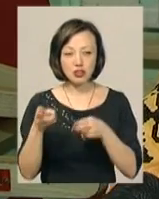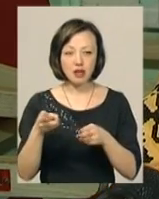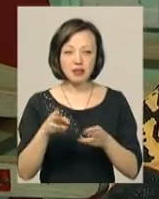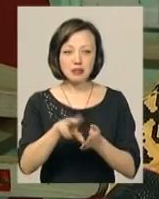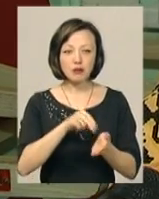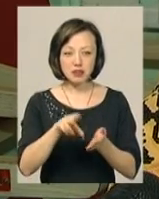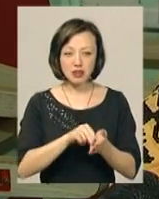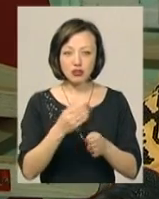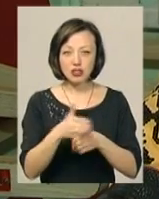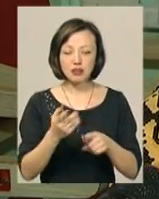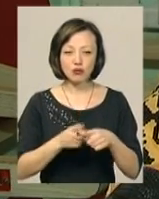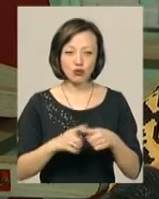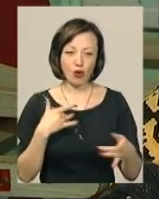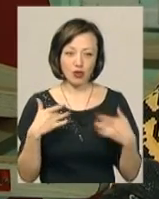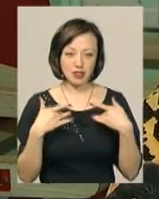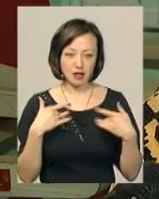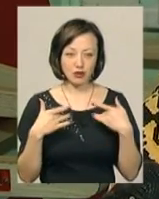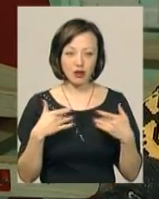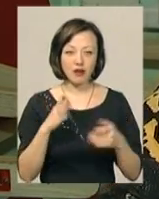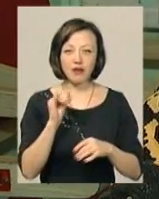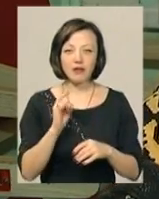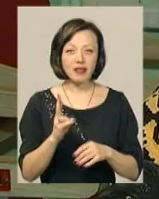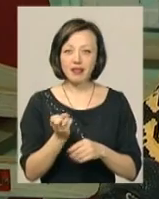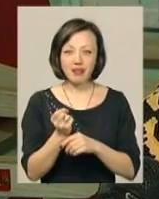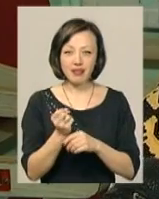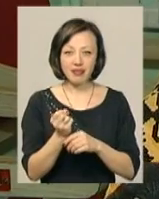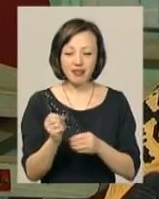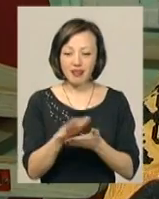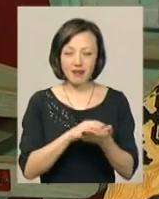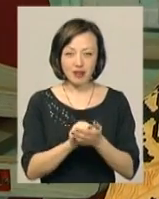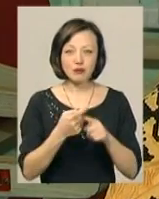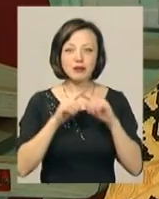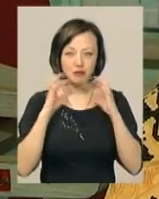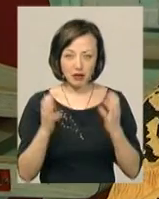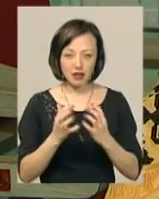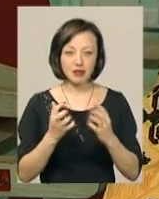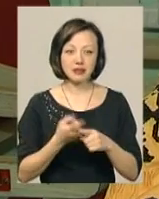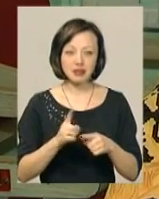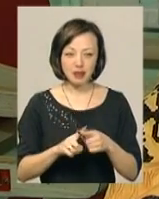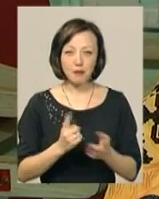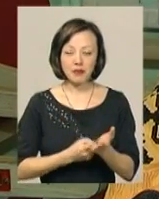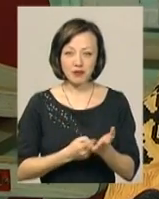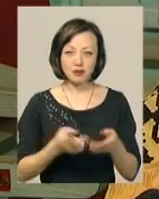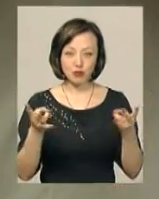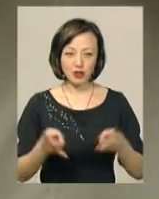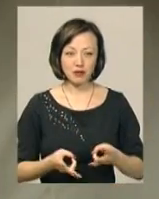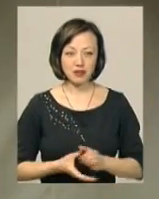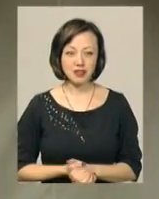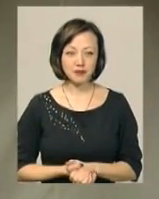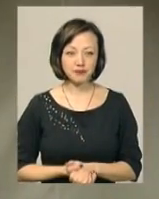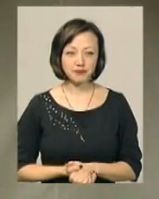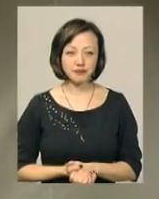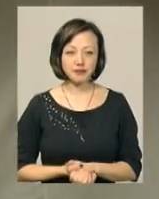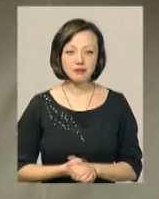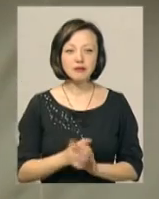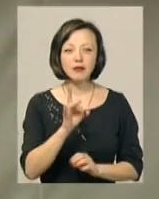він записав частинку цього концерту. Він не викинув цього. Він зберіг. Оце і підтверджує потрібність. Руслан